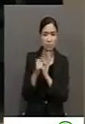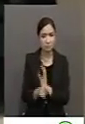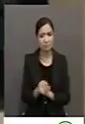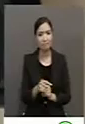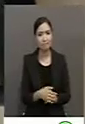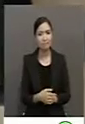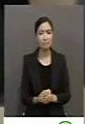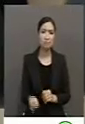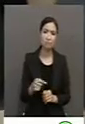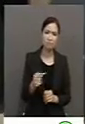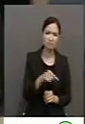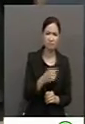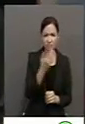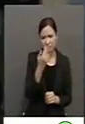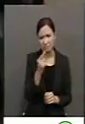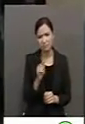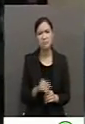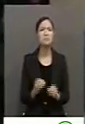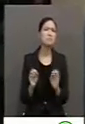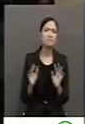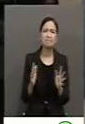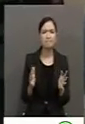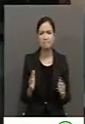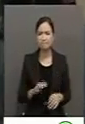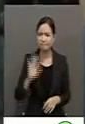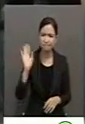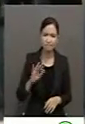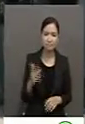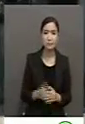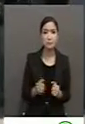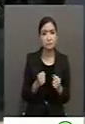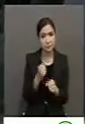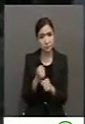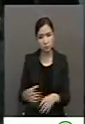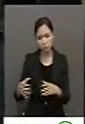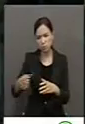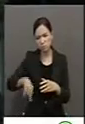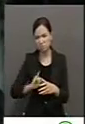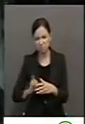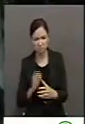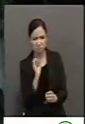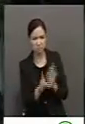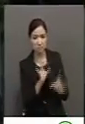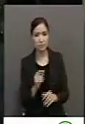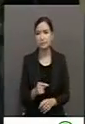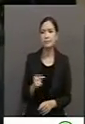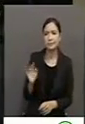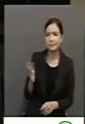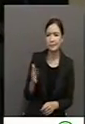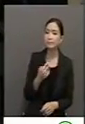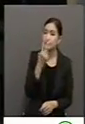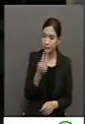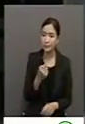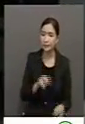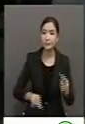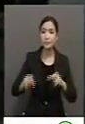ดเหตุเนี่ย เพราะว่ามันดูเหมือนกับแบบมันด ู มันมาพร้อมๆกัน ม ันมีความพยายามของกลุ่มไหน ไม่มีก็ผมดู